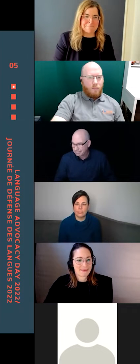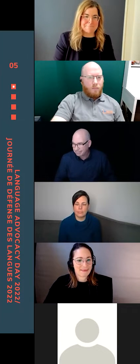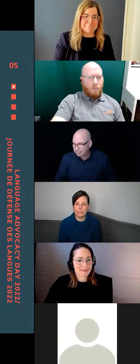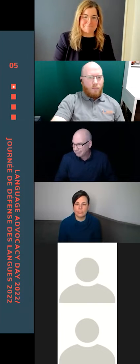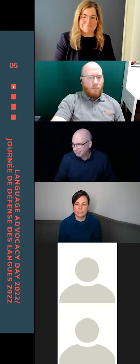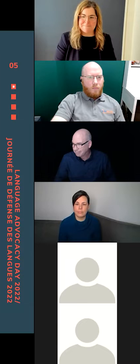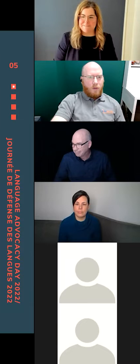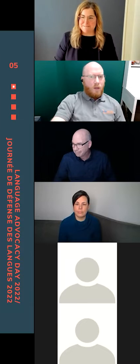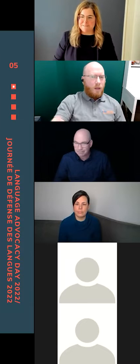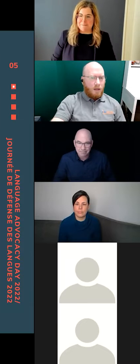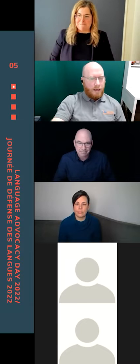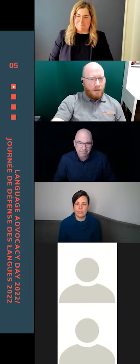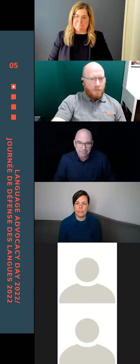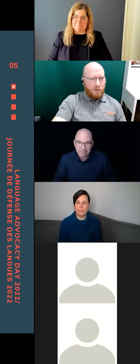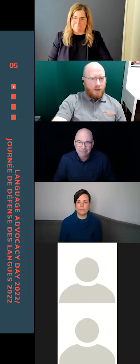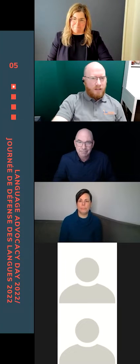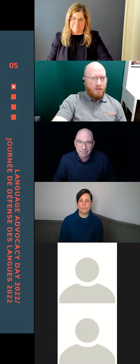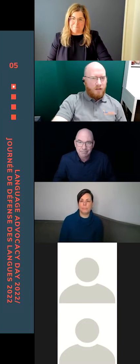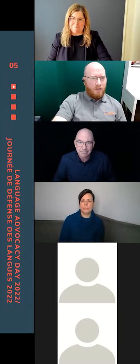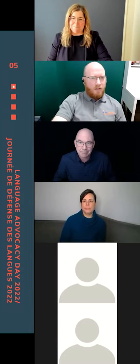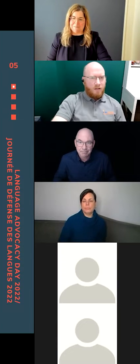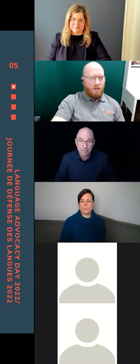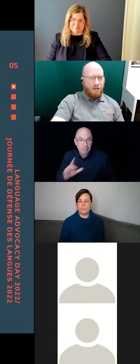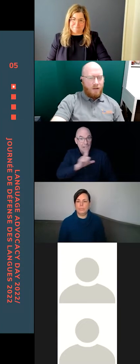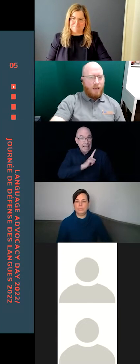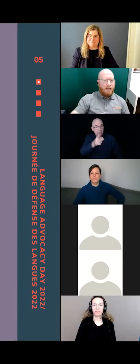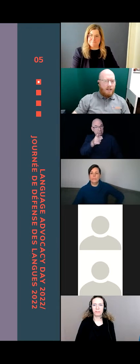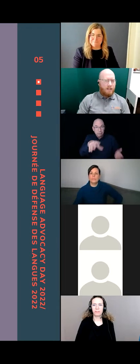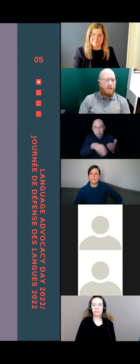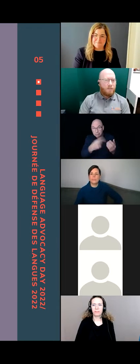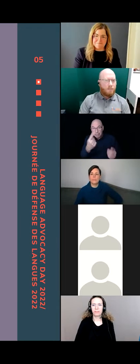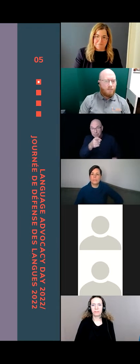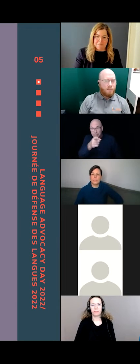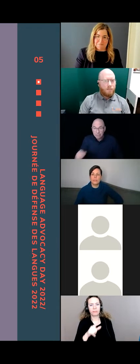chose que je vous donne comme sujet à réflexion.